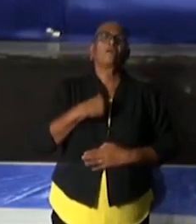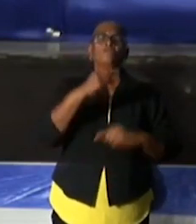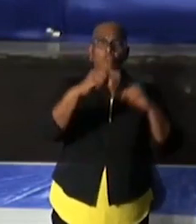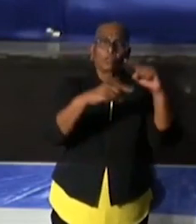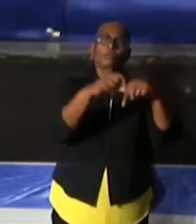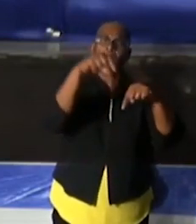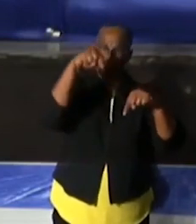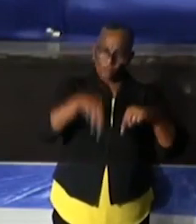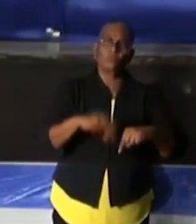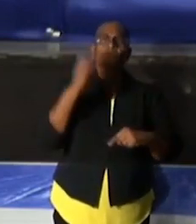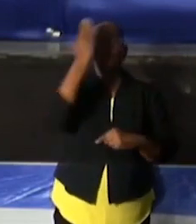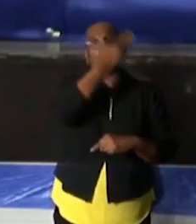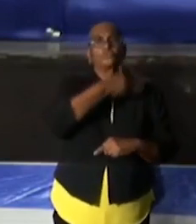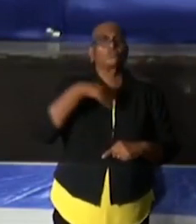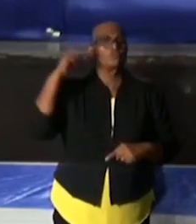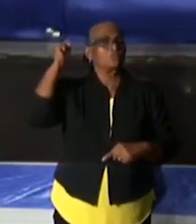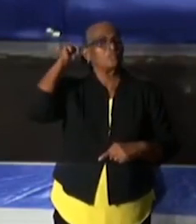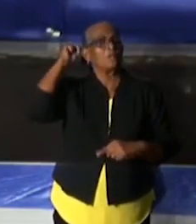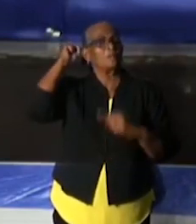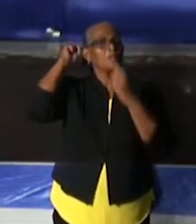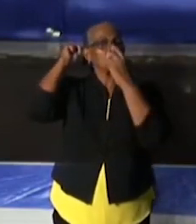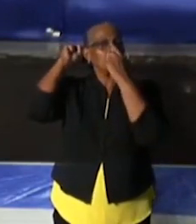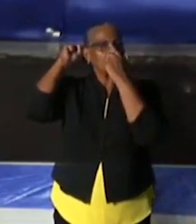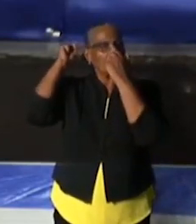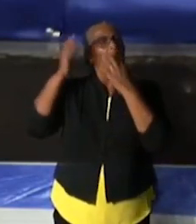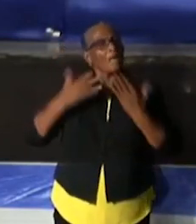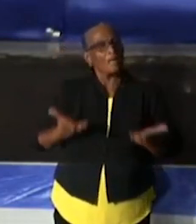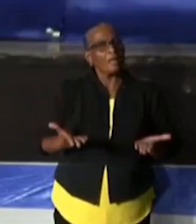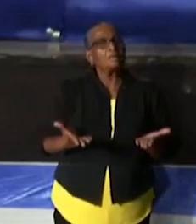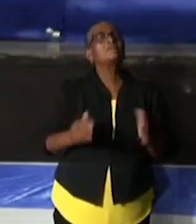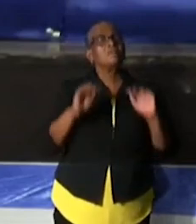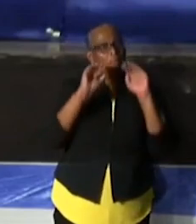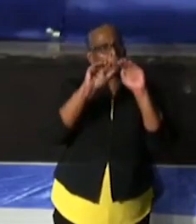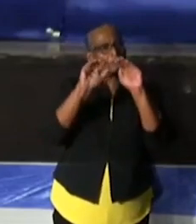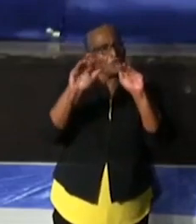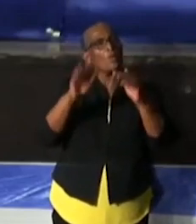moment in Suriname. En we zullen u daarover op de hoogte blijven houden.